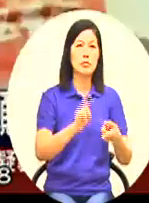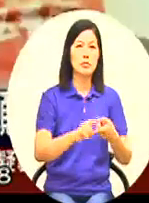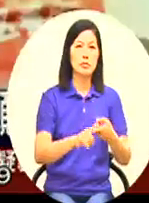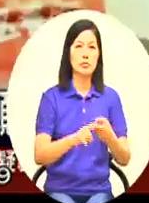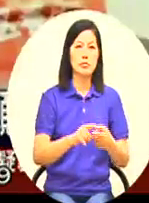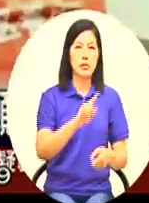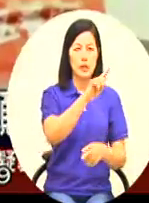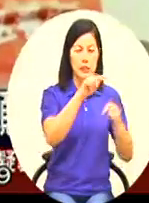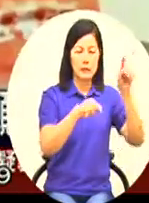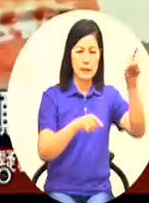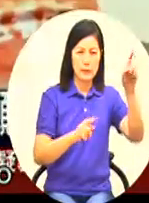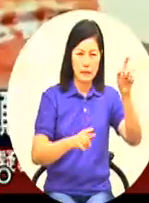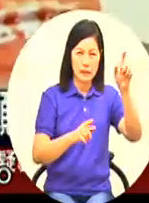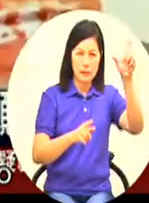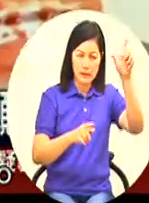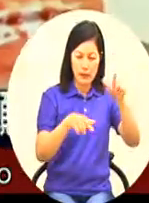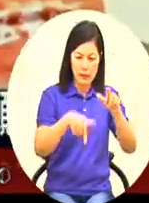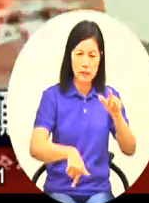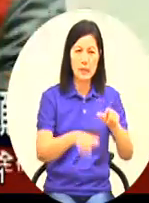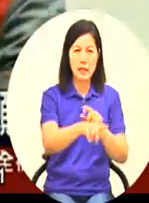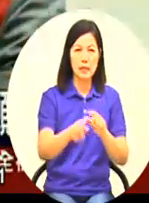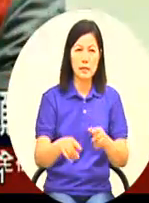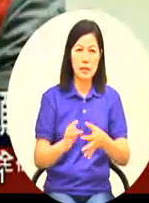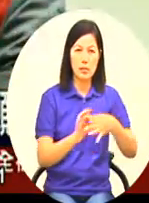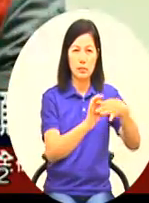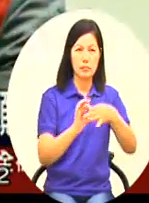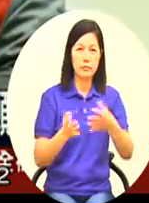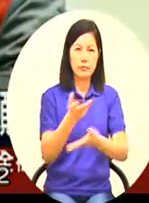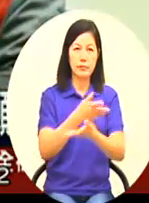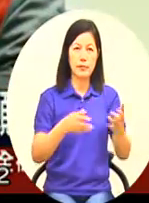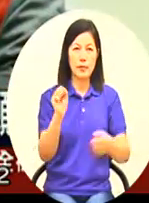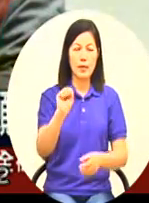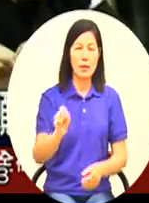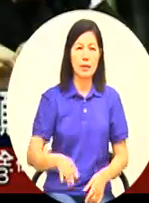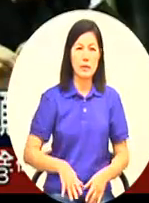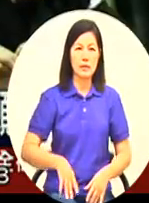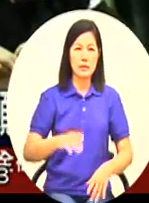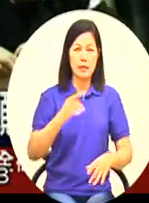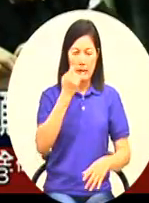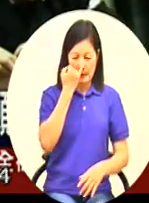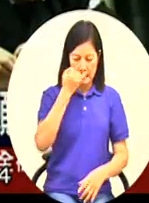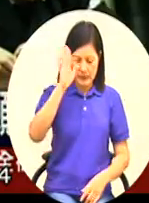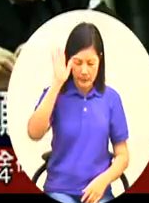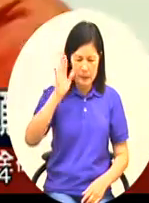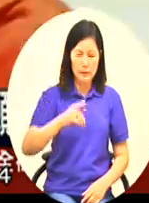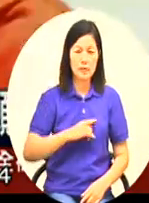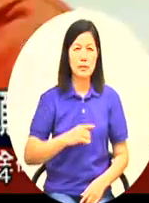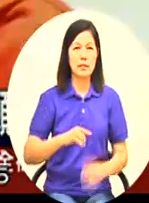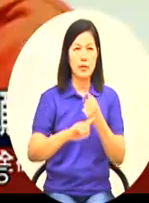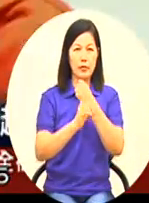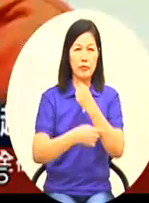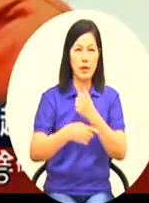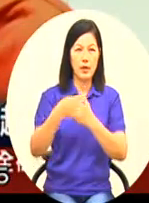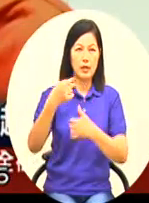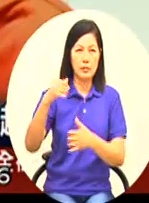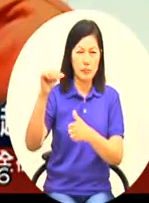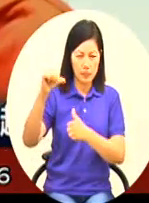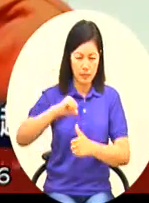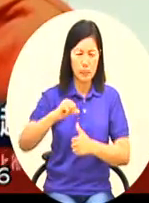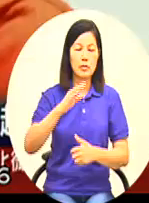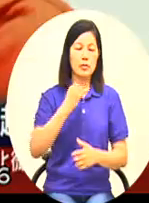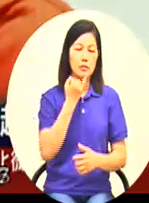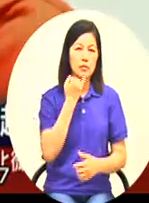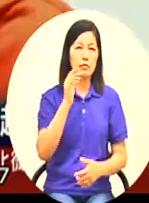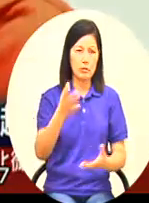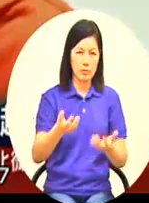能往来。犯罪过程描述的巨细靡遗，甚至还在镜头前道歉，说愿意接受法律制裁。 大陆的老百